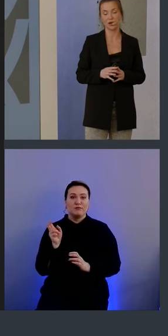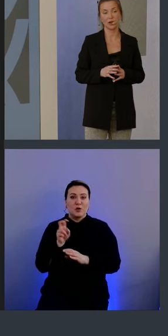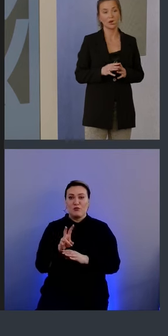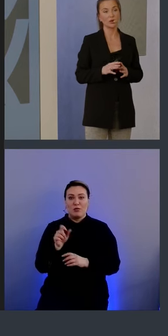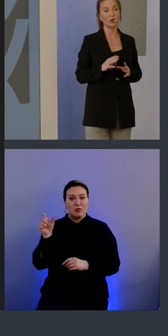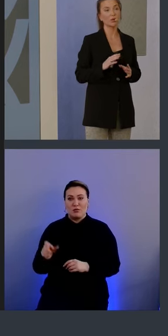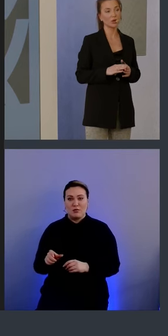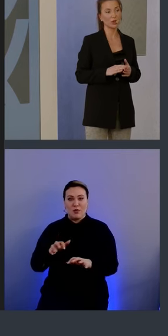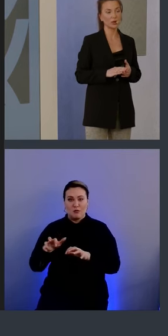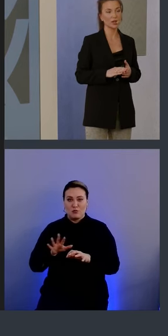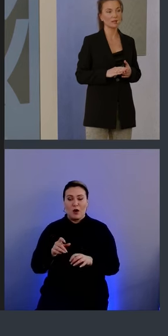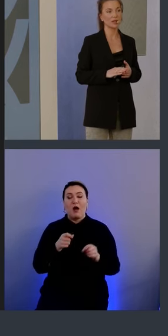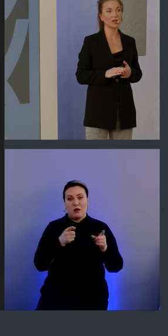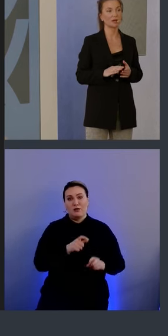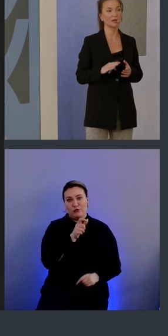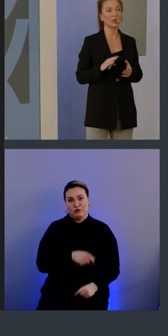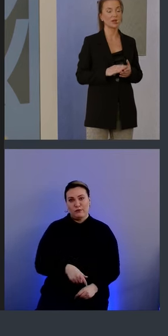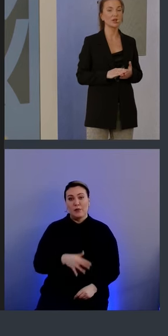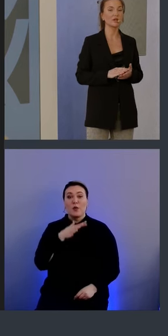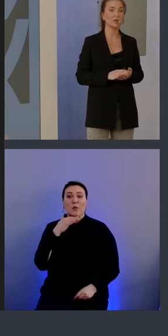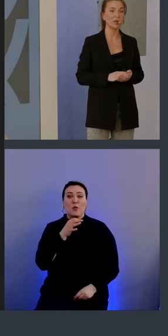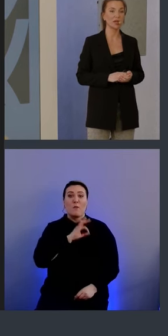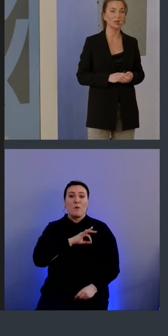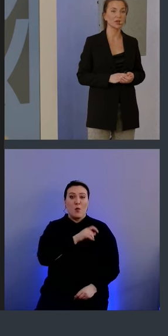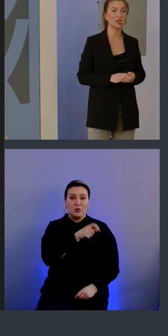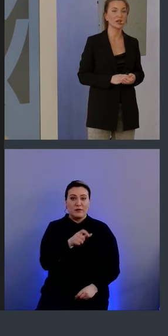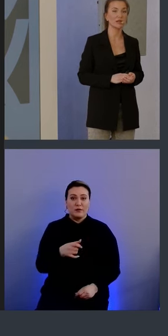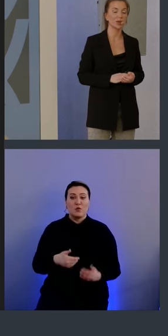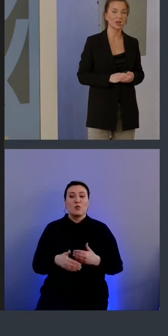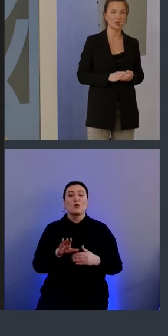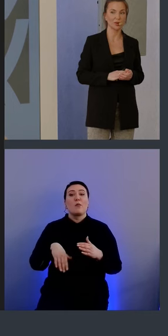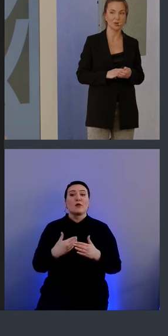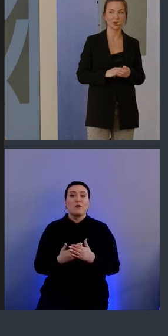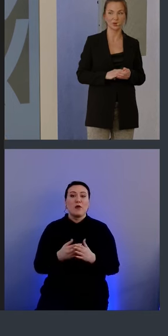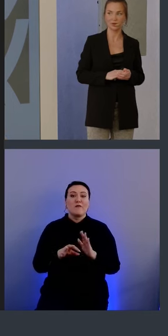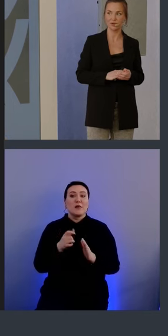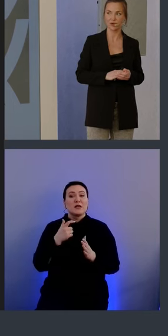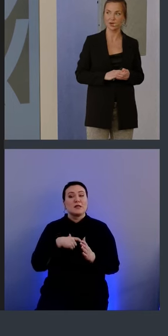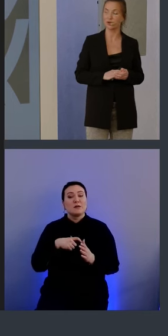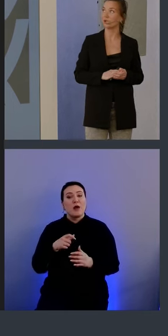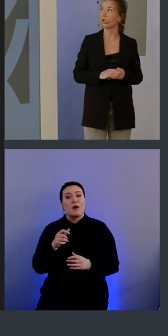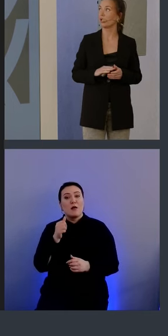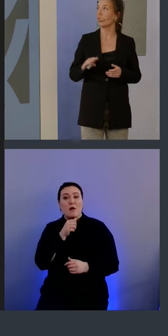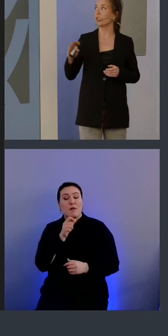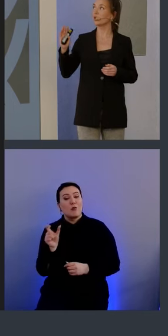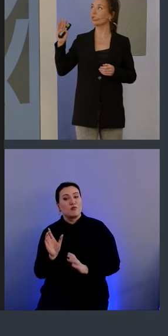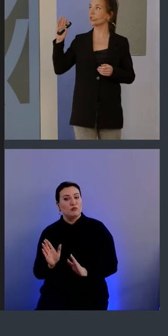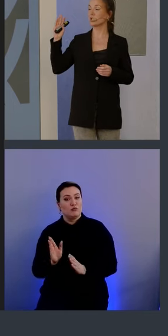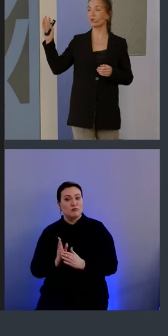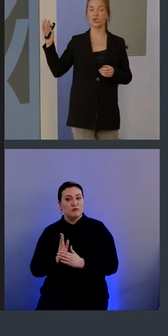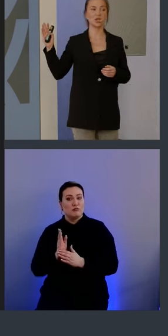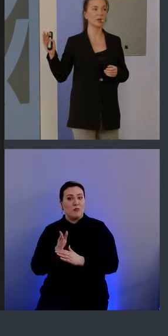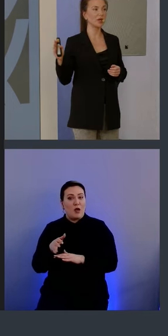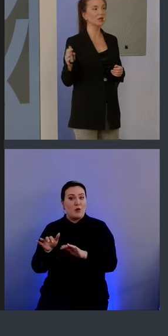злоумышленник. Но многие пользователи до определенного момента продолжали выбирать для себя парольную аутентификацию. Поэтому